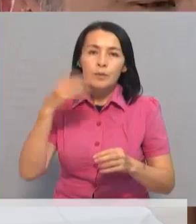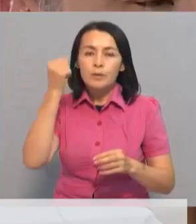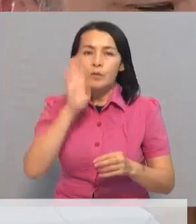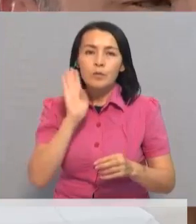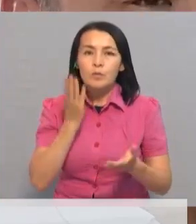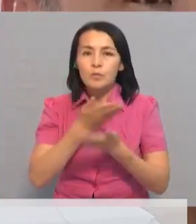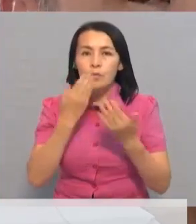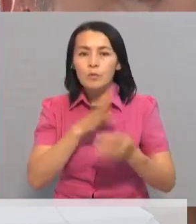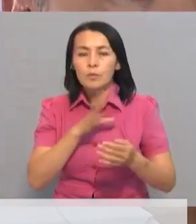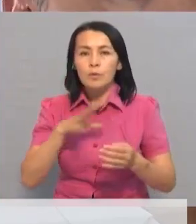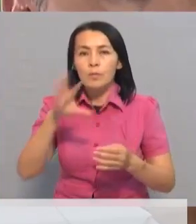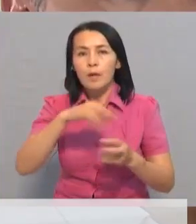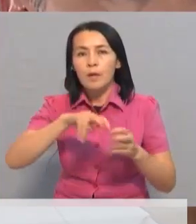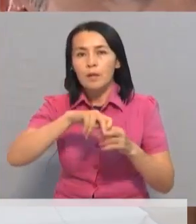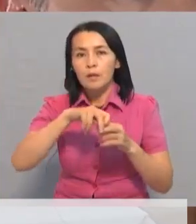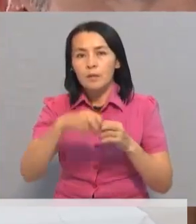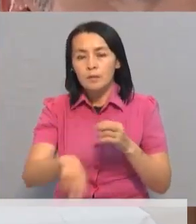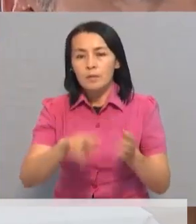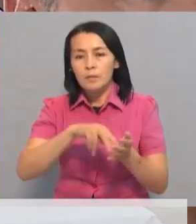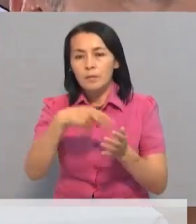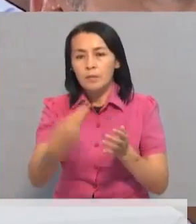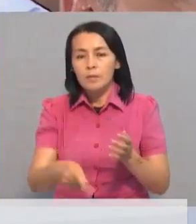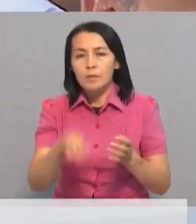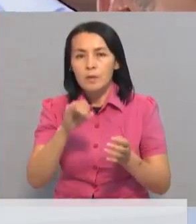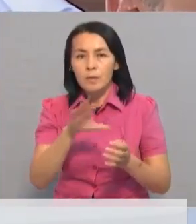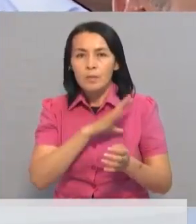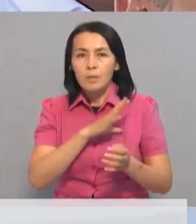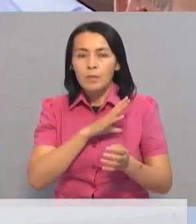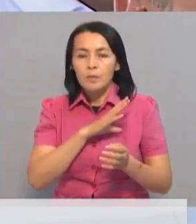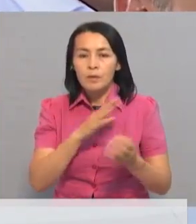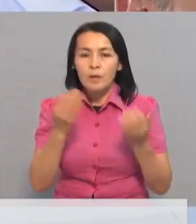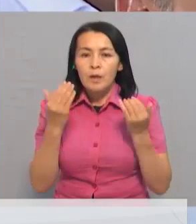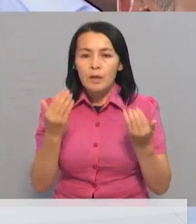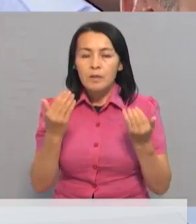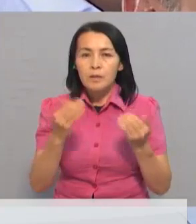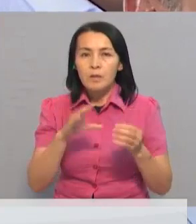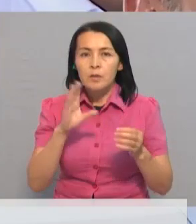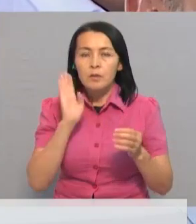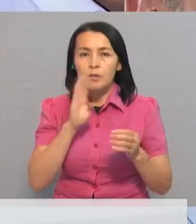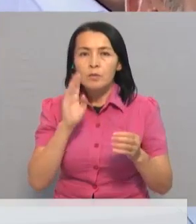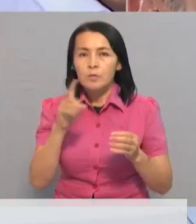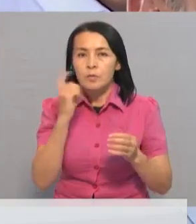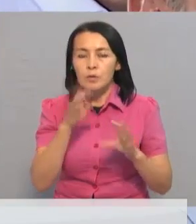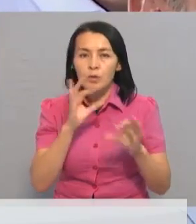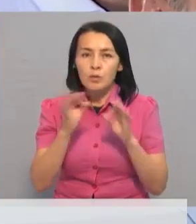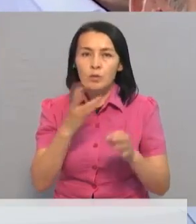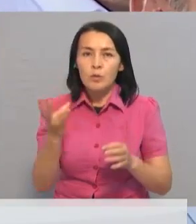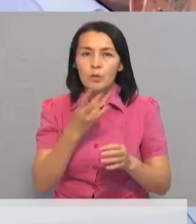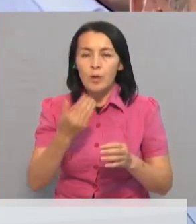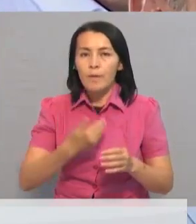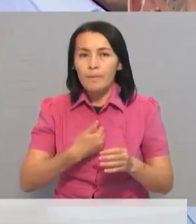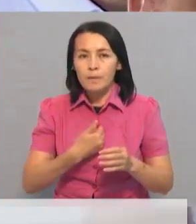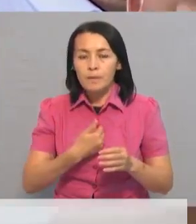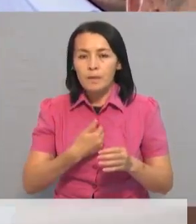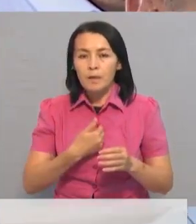болған жоқ. Бағларымыз қурап кетті. Тәртіп жоқ. Бұл су қожалығын тоғырлаш керек. Біздің